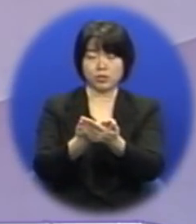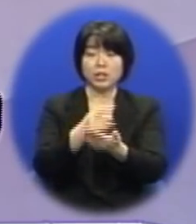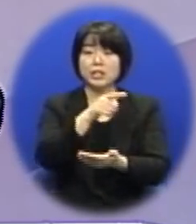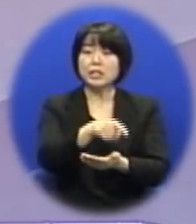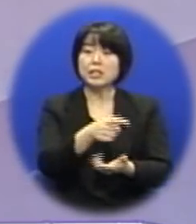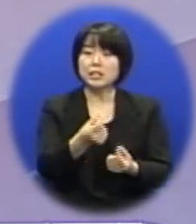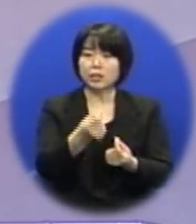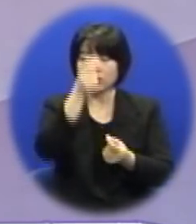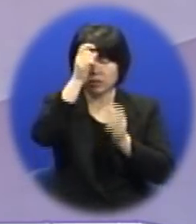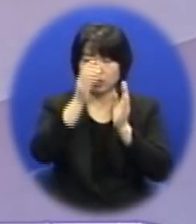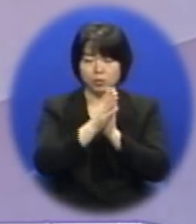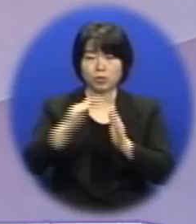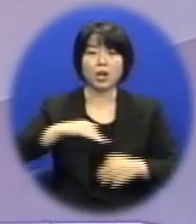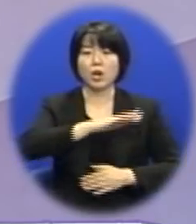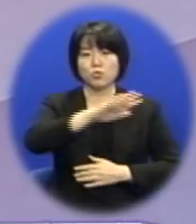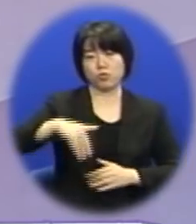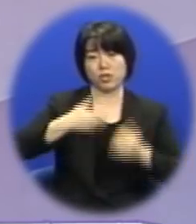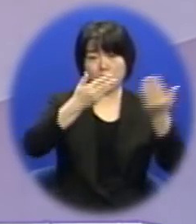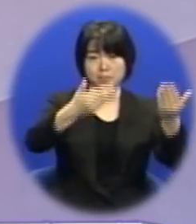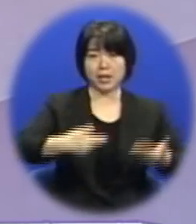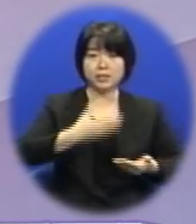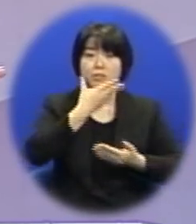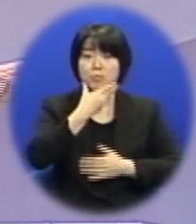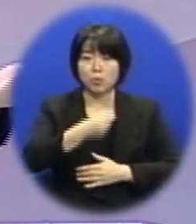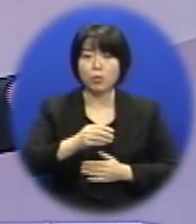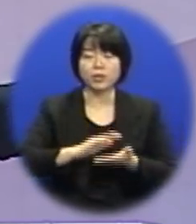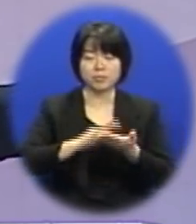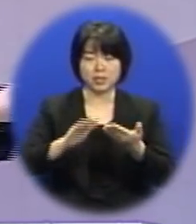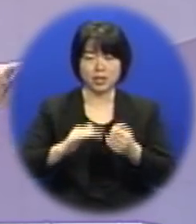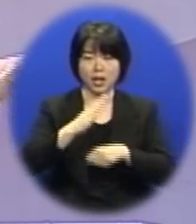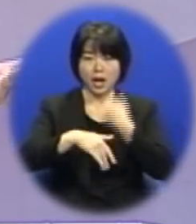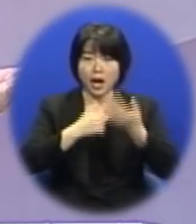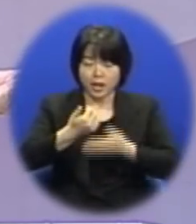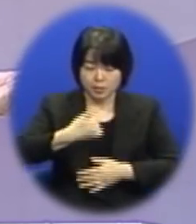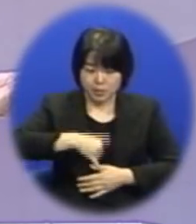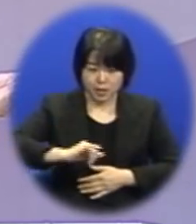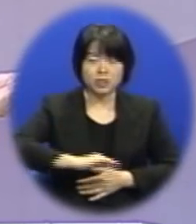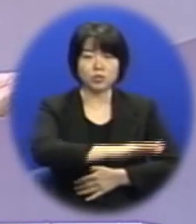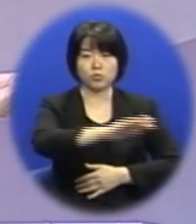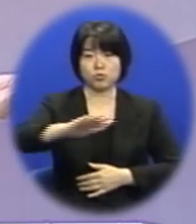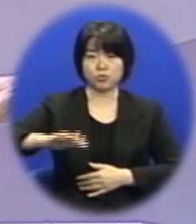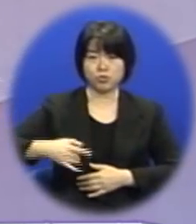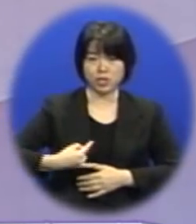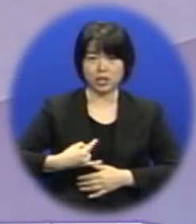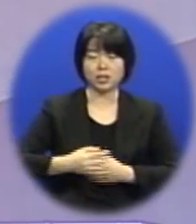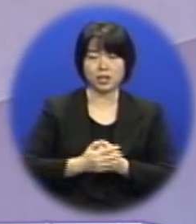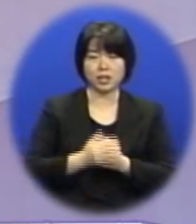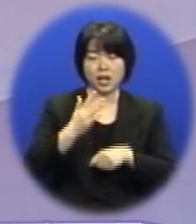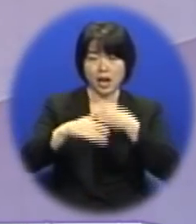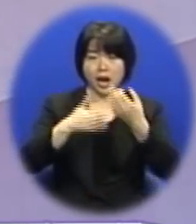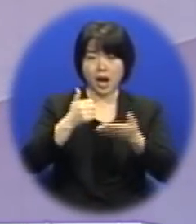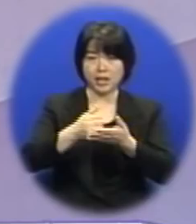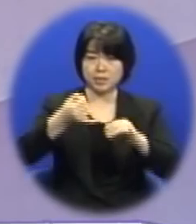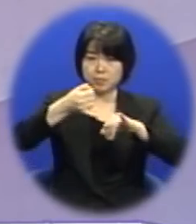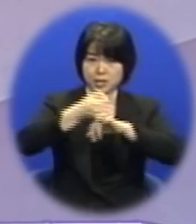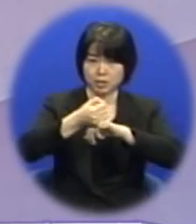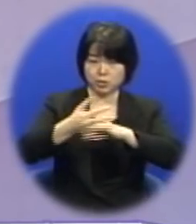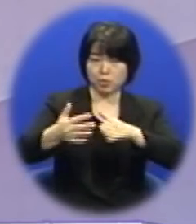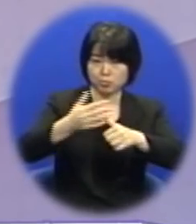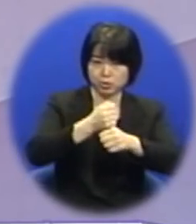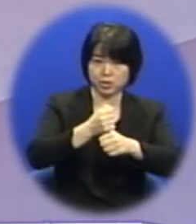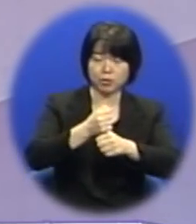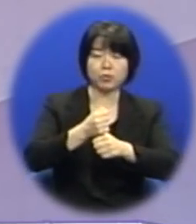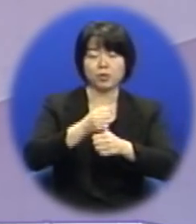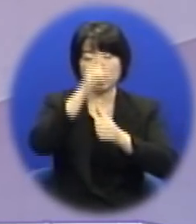기도가 우리가 받은 축복이에요. 하나님의 자녀들인 우리에게, 하나님의 언약을 붙잡고